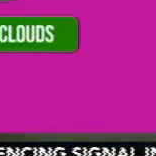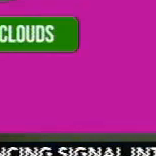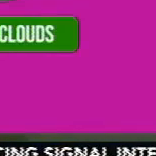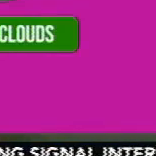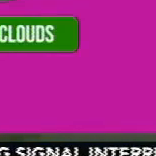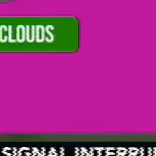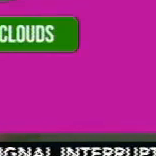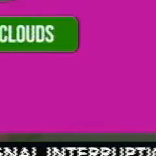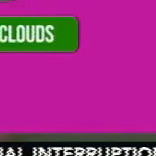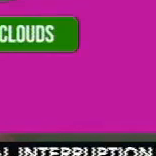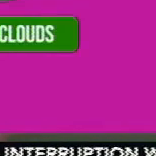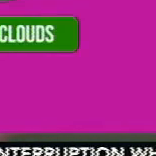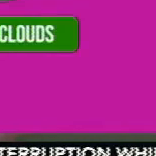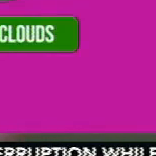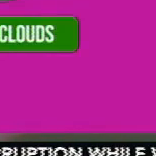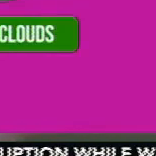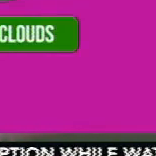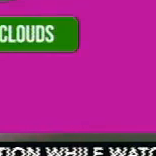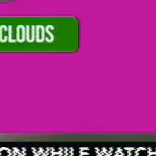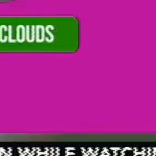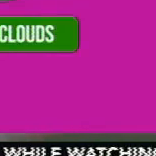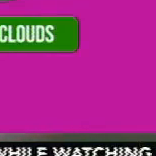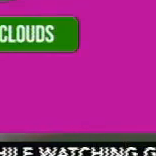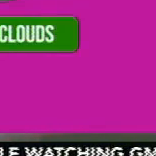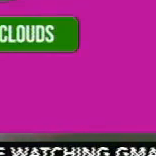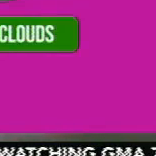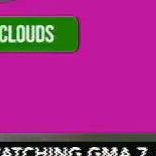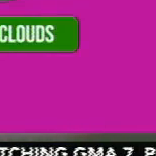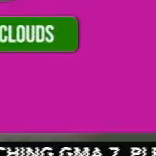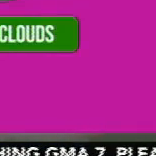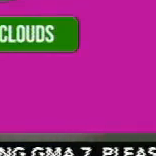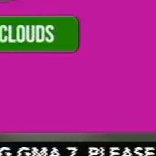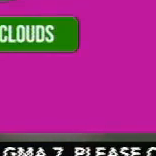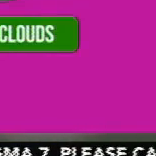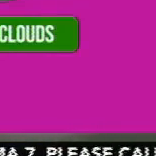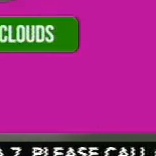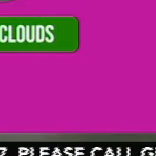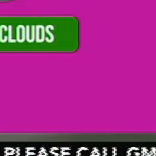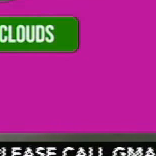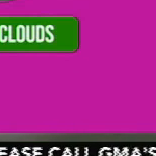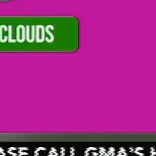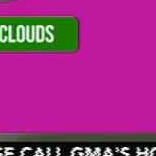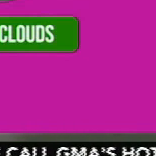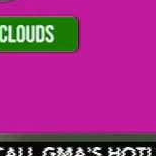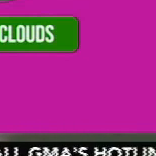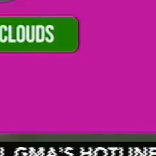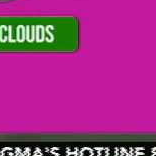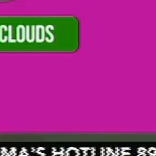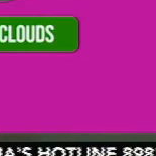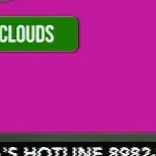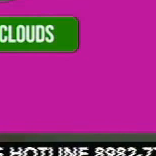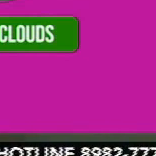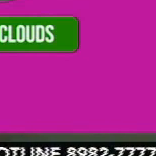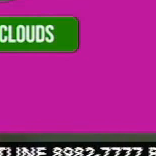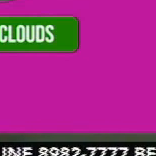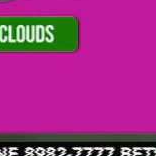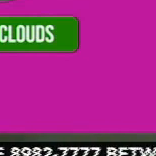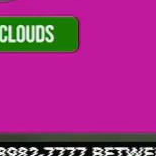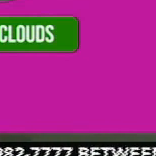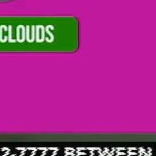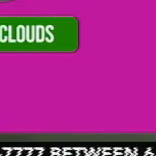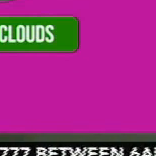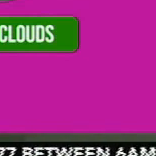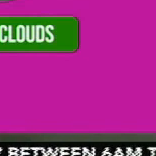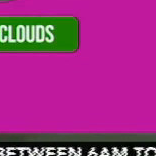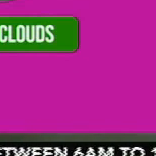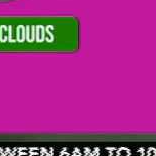1803 pa nang unang nagkaroon ng scientific na pag-aaral tungkol sa classification ng mga ulap. Kapansin-pansin na lahat ng